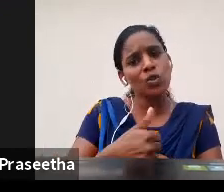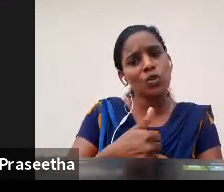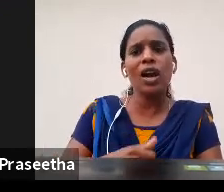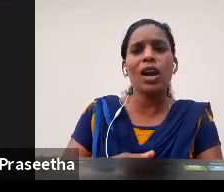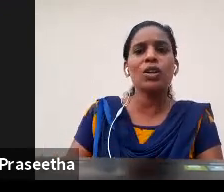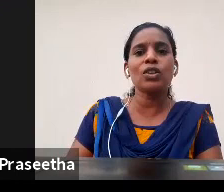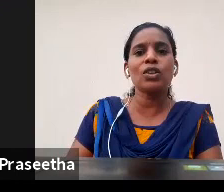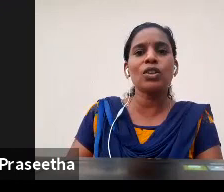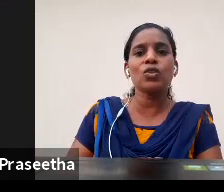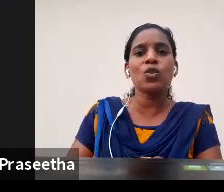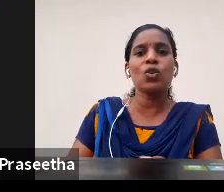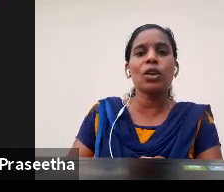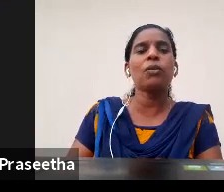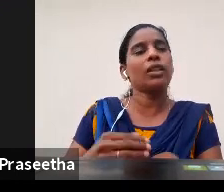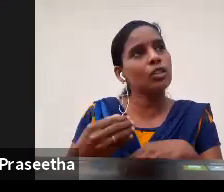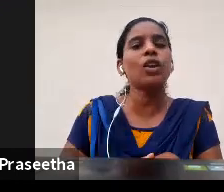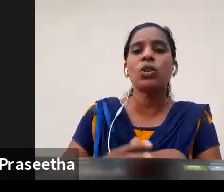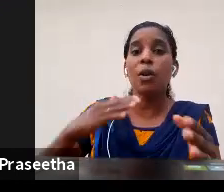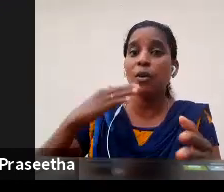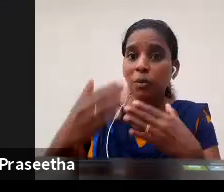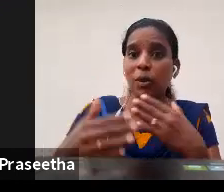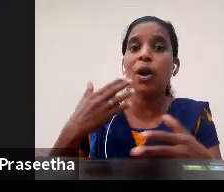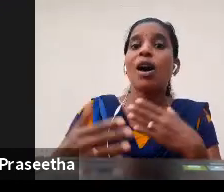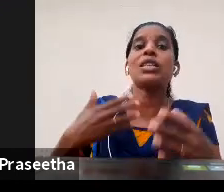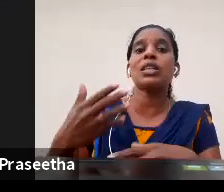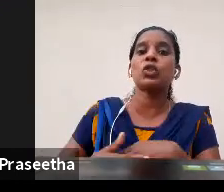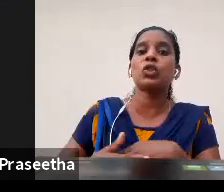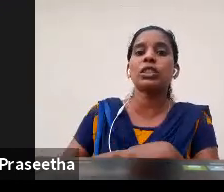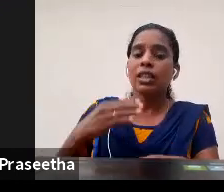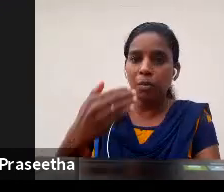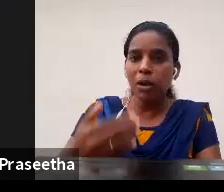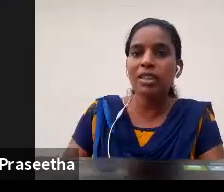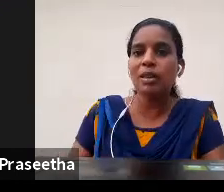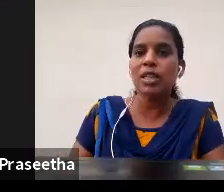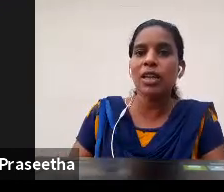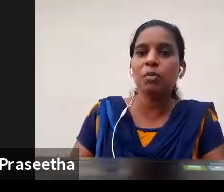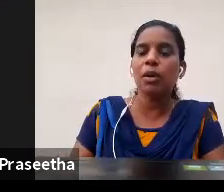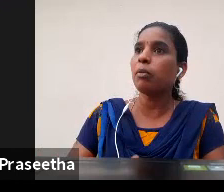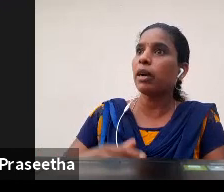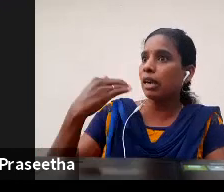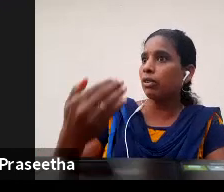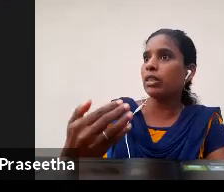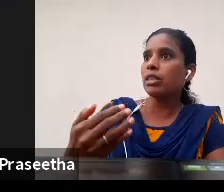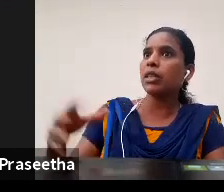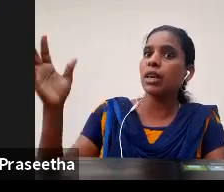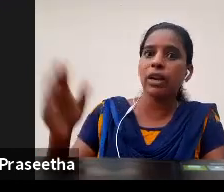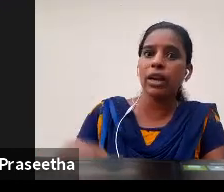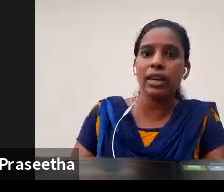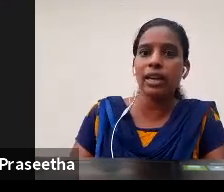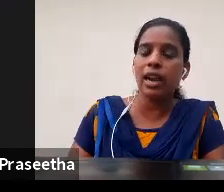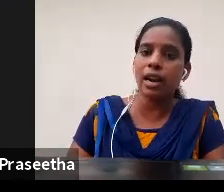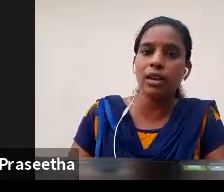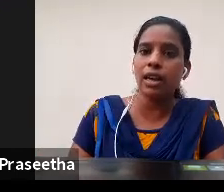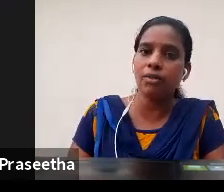വെറുതെ ഒന്ന് കണക്കുള്ള സുഖമാണോ എന്നൊക്കെ ചോദിക്കുമ്പോ വെറുതെ സുഖമാണോ എന്ന് ചോദിച്ചാലും അവര് പരമാവധി സന്തോഷിച്ച് നമ്മളടുത്ത് സംസാരിക്കും. അത് മറ്റുള്ളവർക്ക്